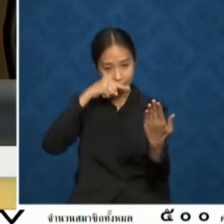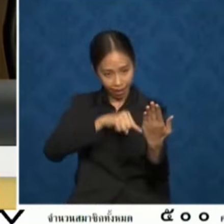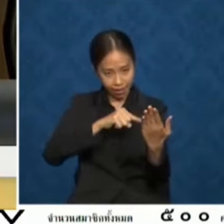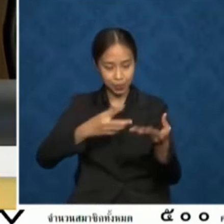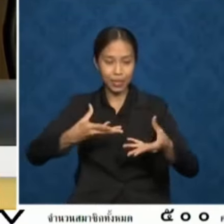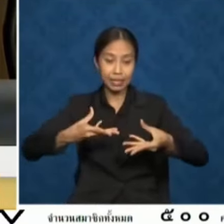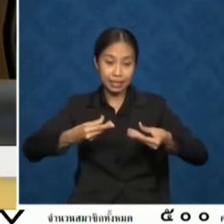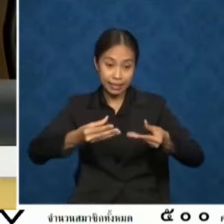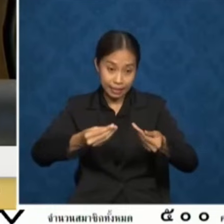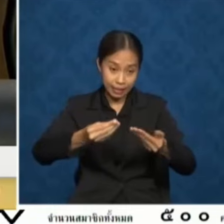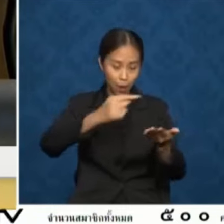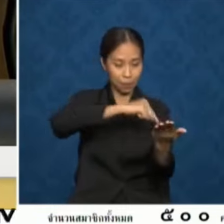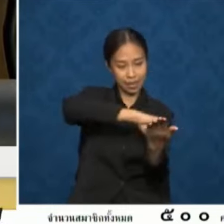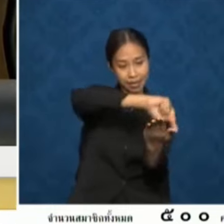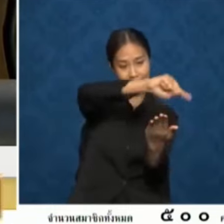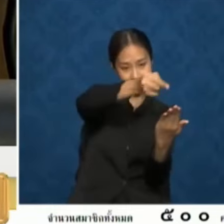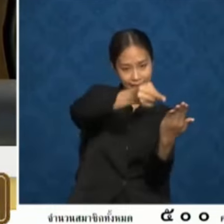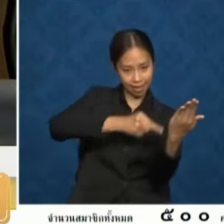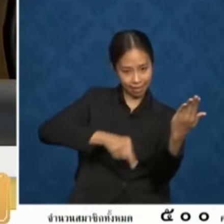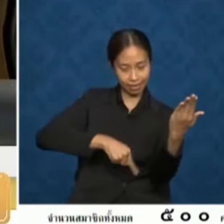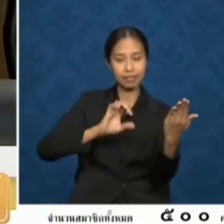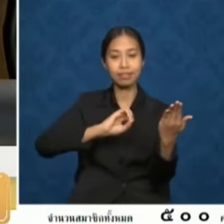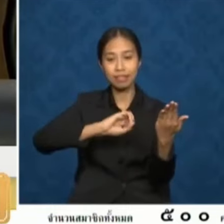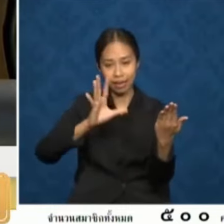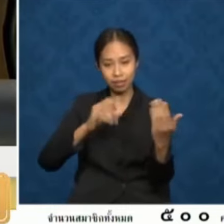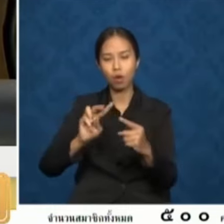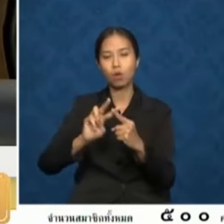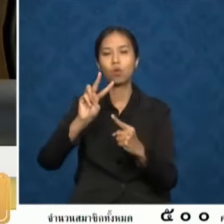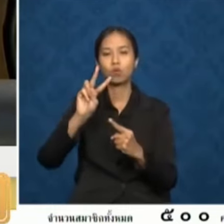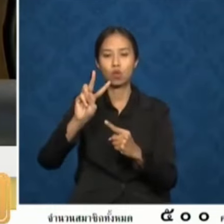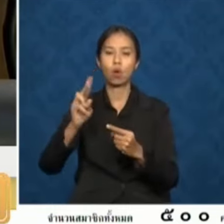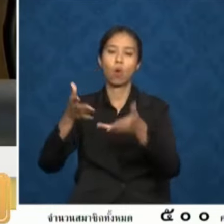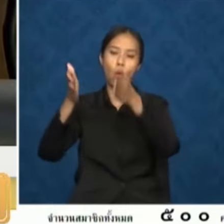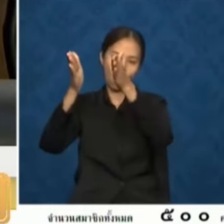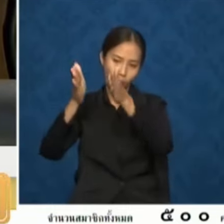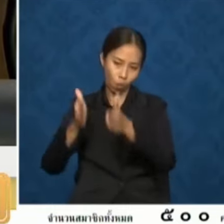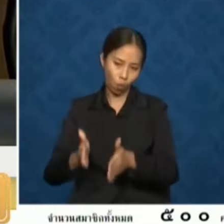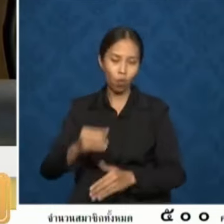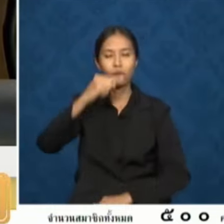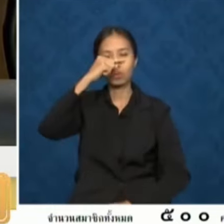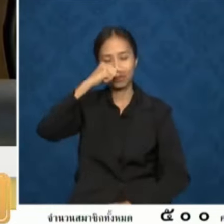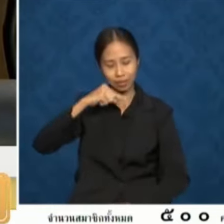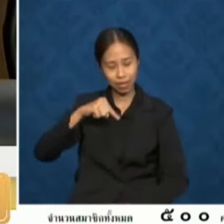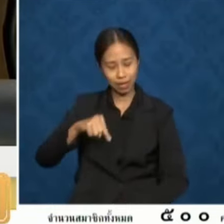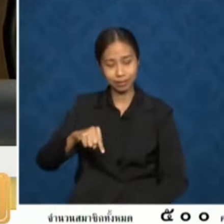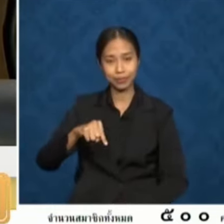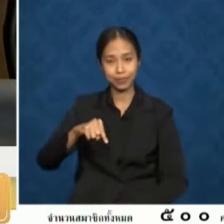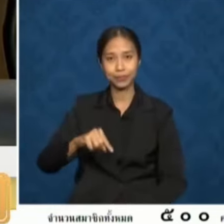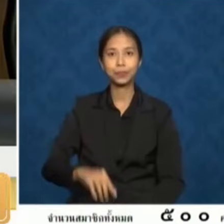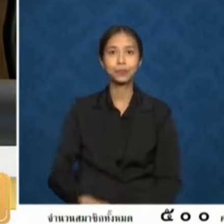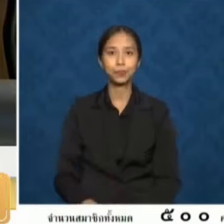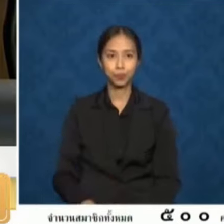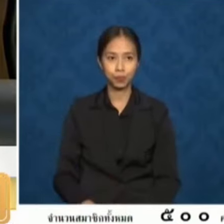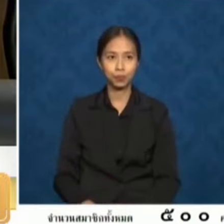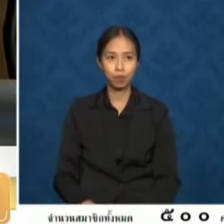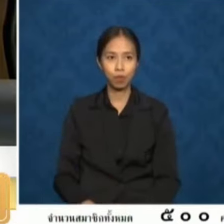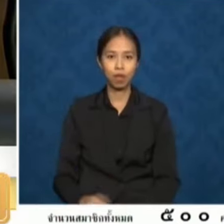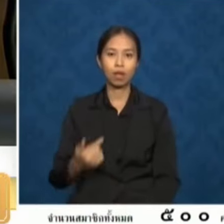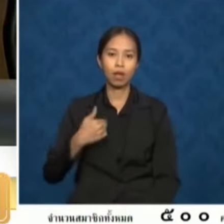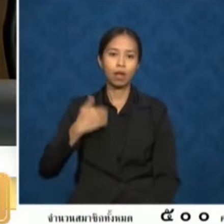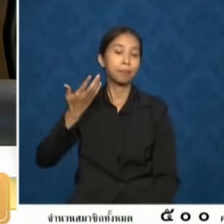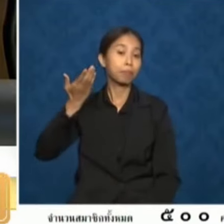ทยอันที่สองครับก็คือประชากรของความเป็นคนไทยที่เราไม่เคย